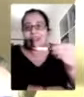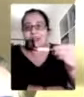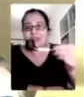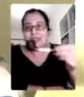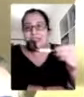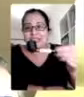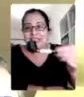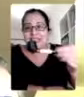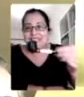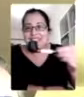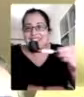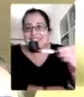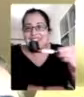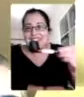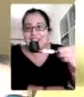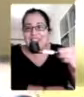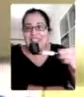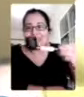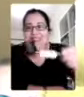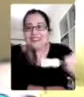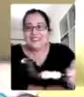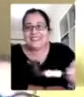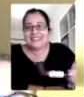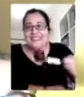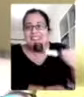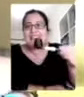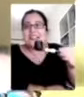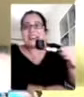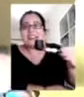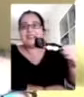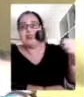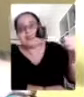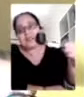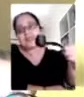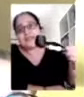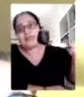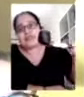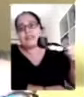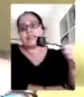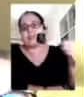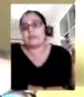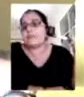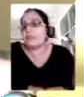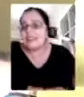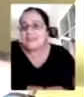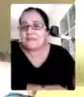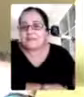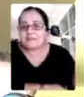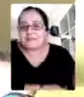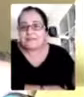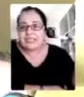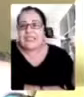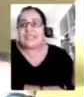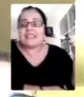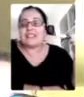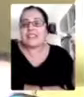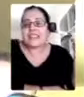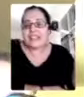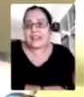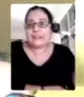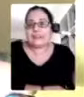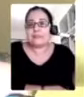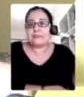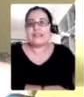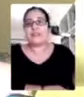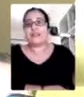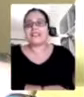sitede gördüğünüz rakamı ödemek istemem. Yani ben de o zaman 100 liralık bir pipoyla evet içini